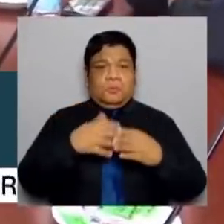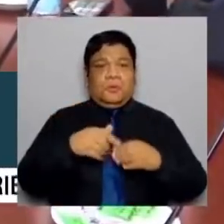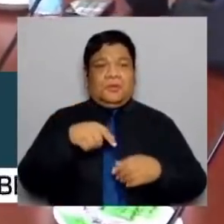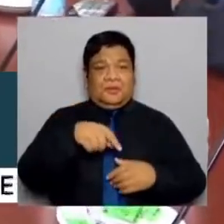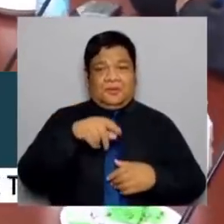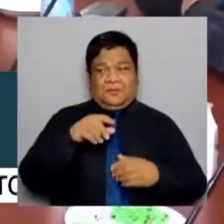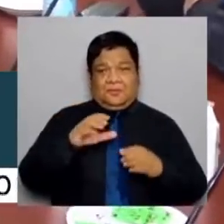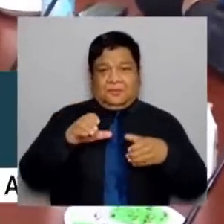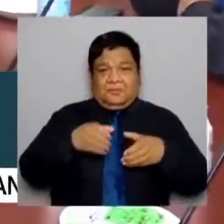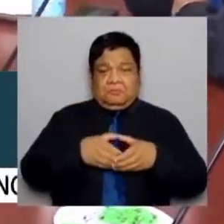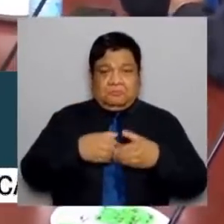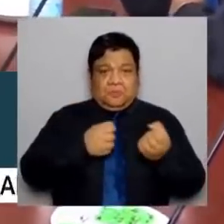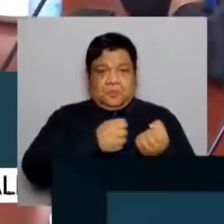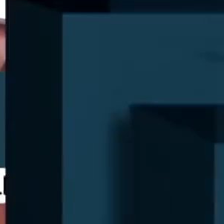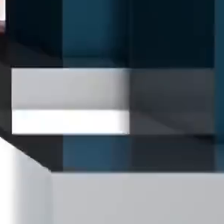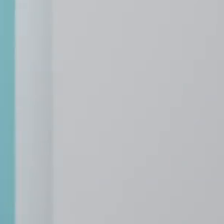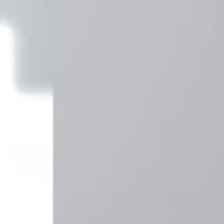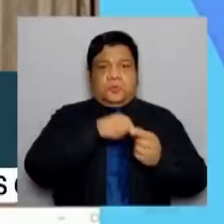backed Robredo.